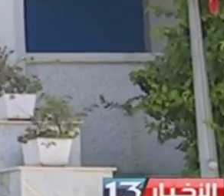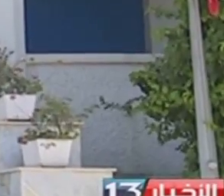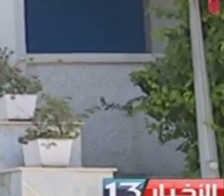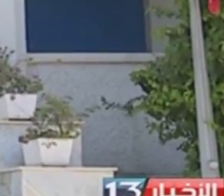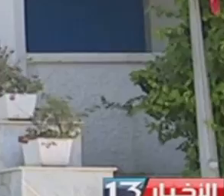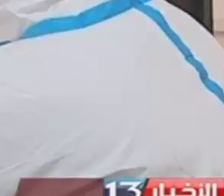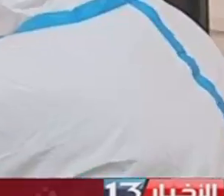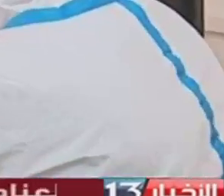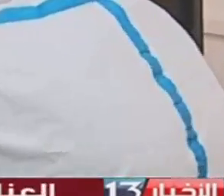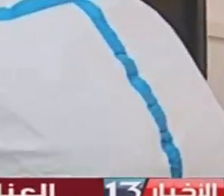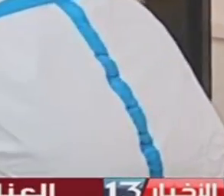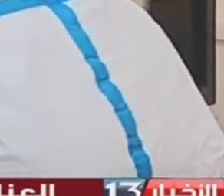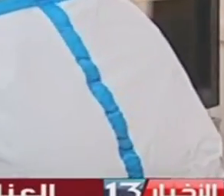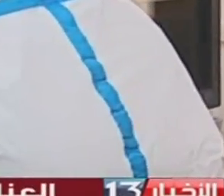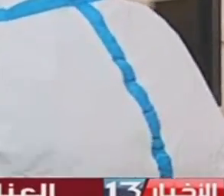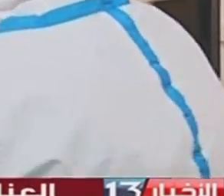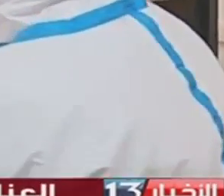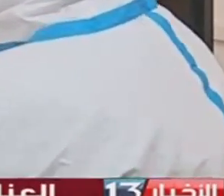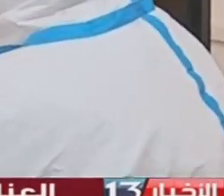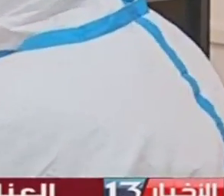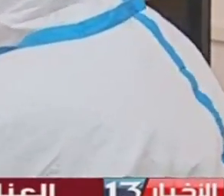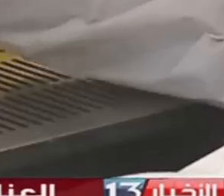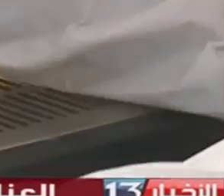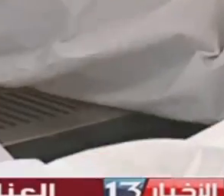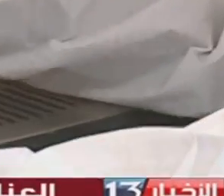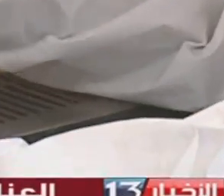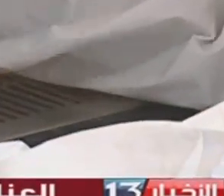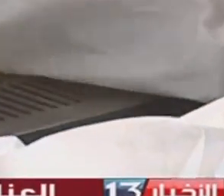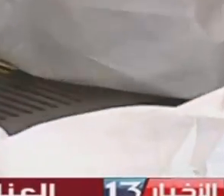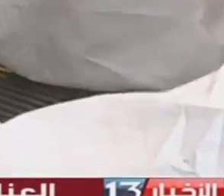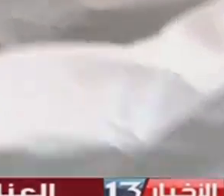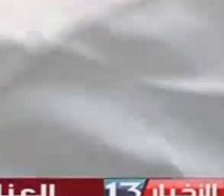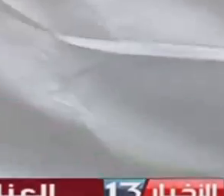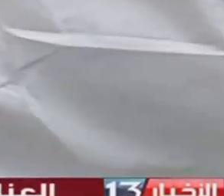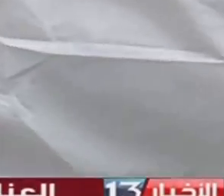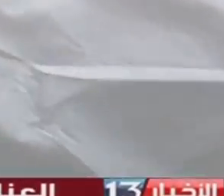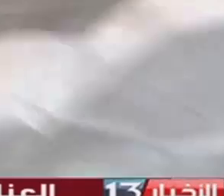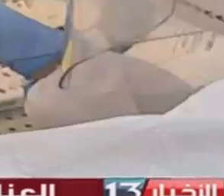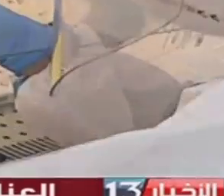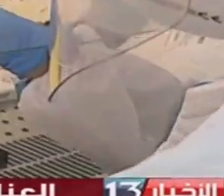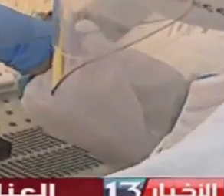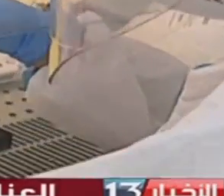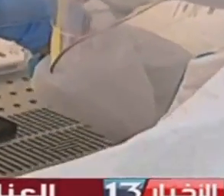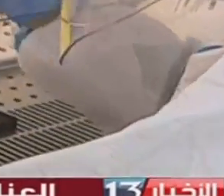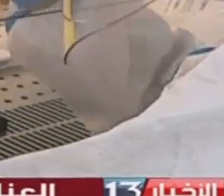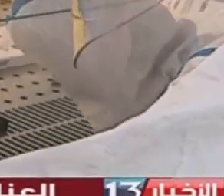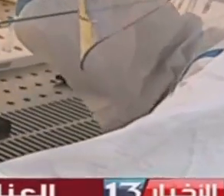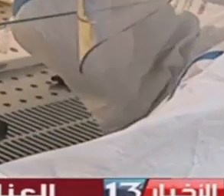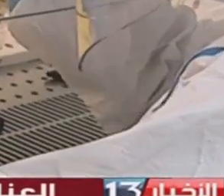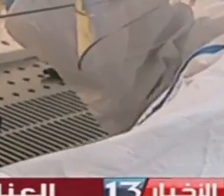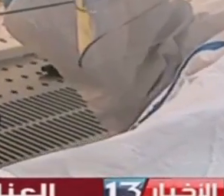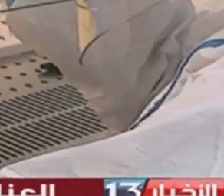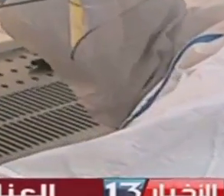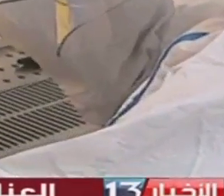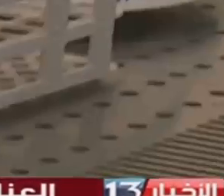إصابة وحيدة وافدة بفيروس كورونا، وارتفاع في عدد المتعافين، واستقرار في الوضع الوبائي في تونس في عدد